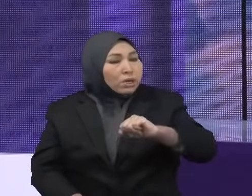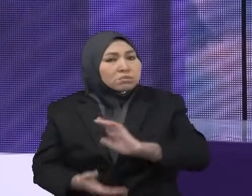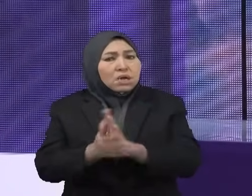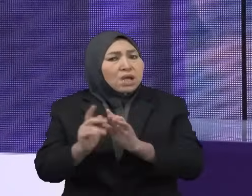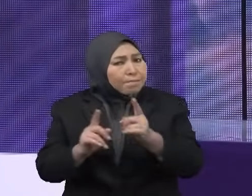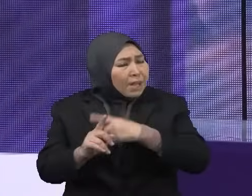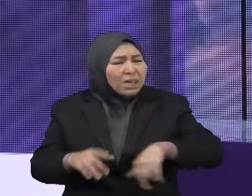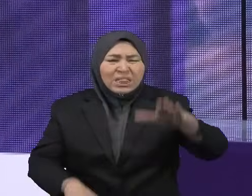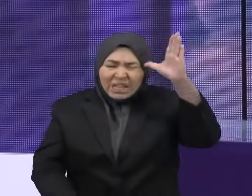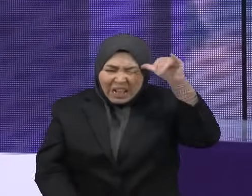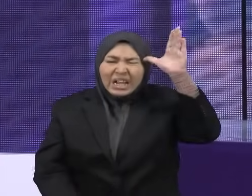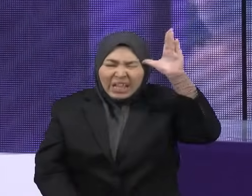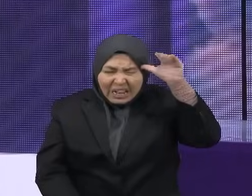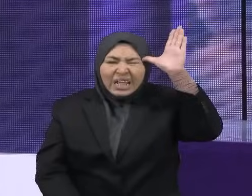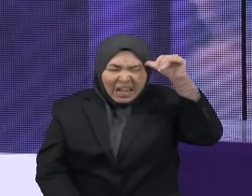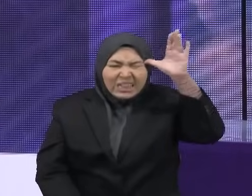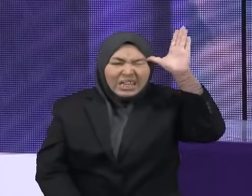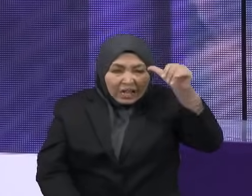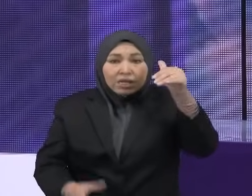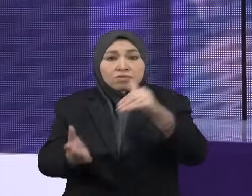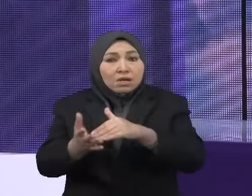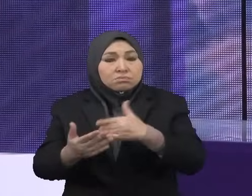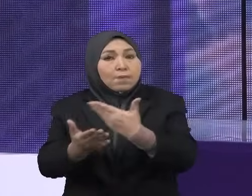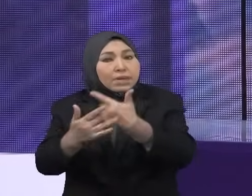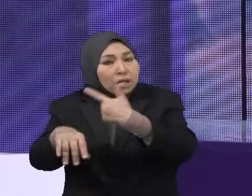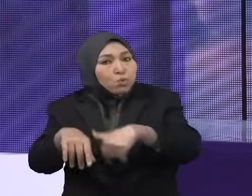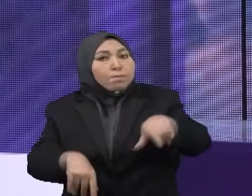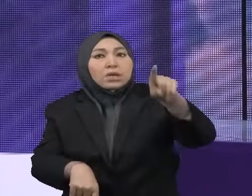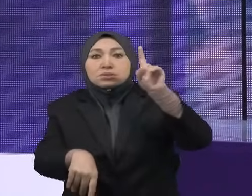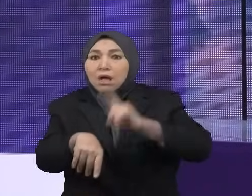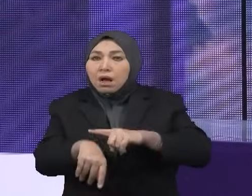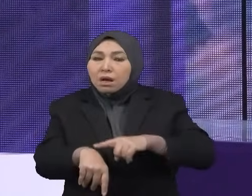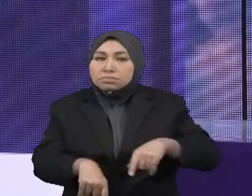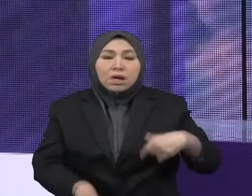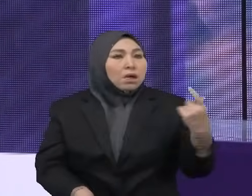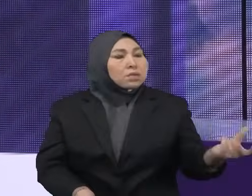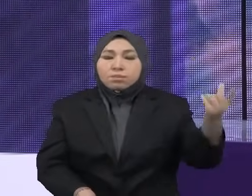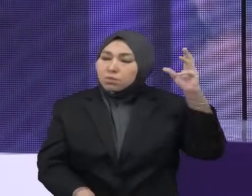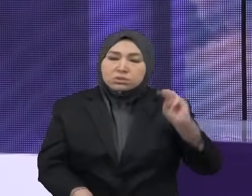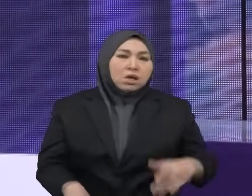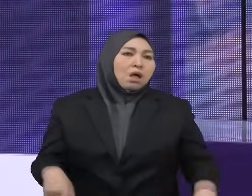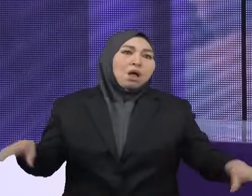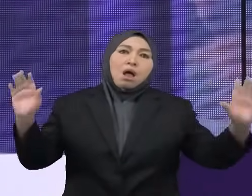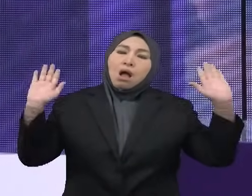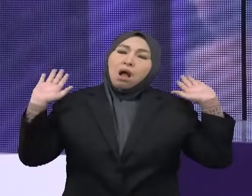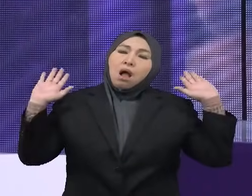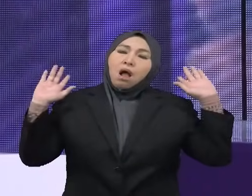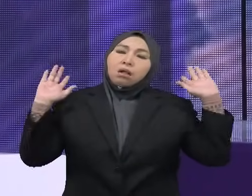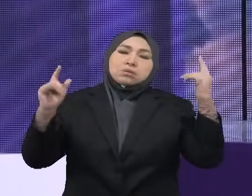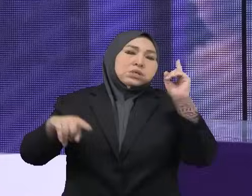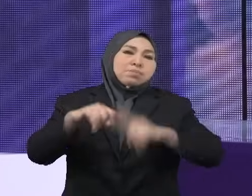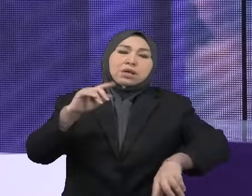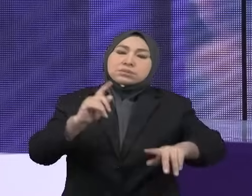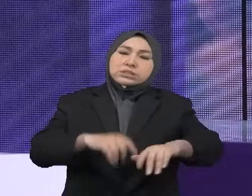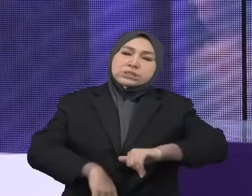bila degil ini, sampai satu masa Nabi Musa dah tak tahan, Ustaz. Dan tak tahannya Nabi Musa ini, sampai